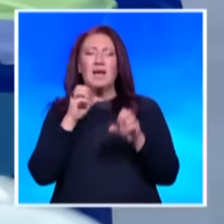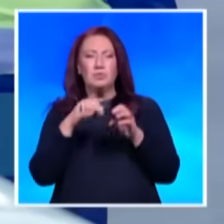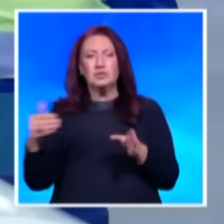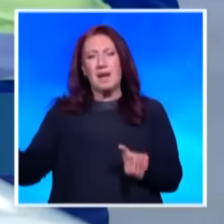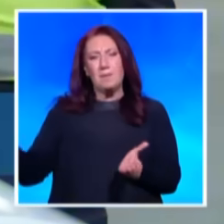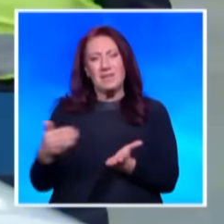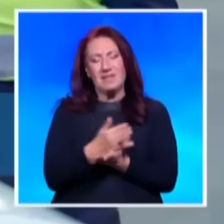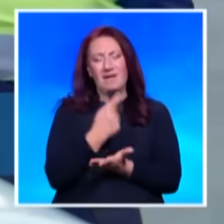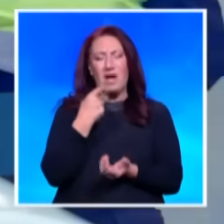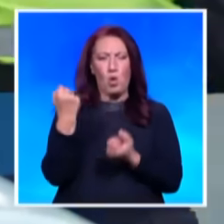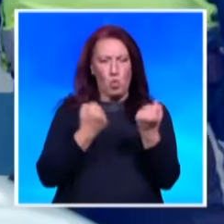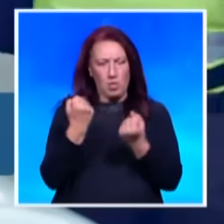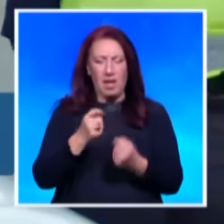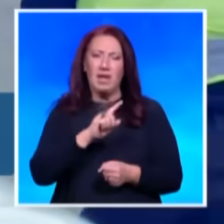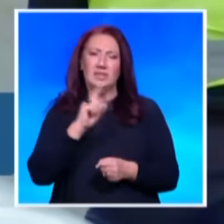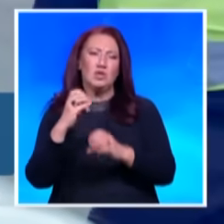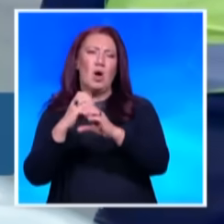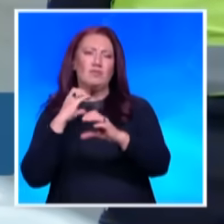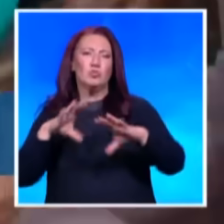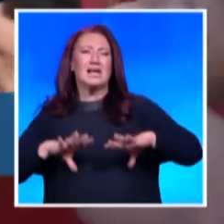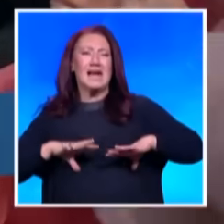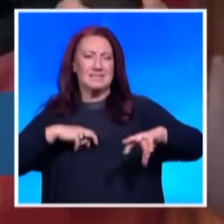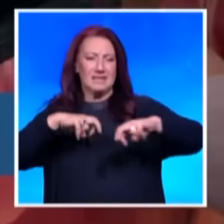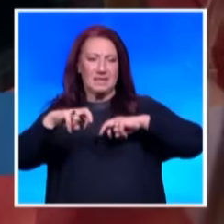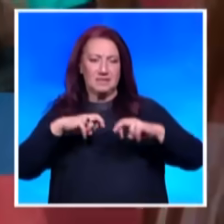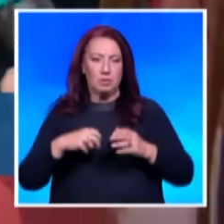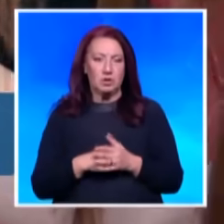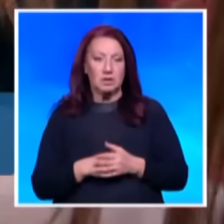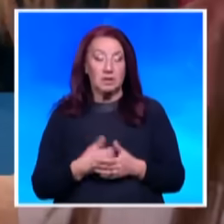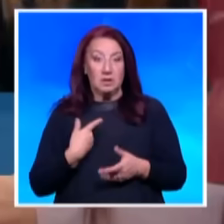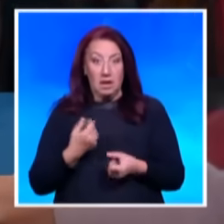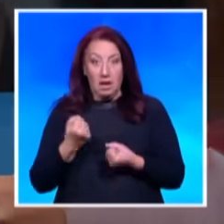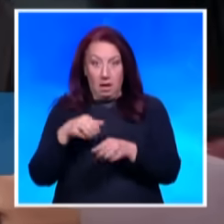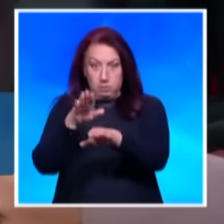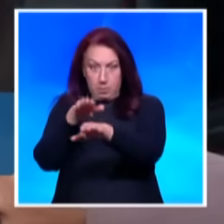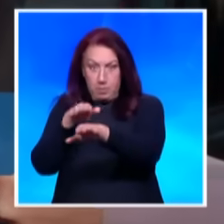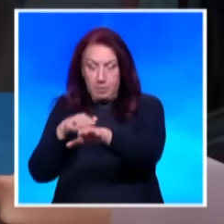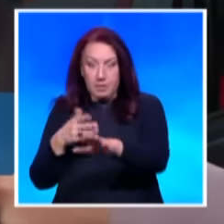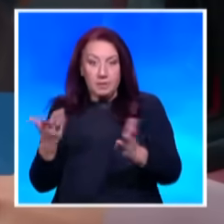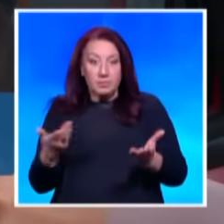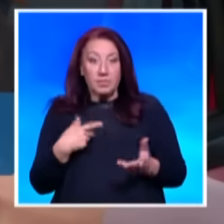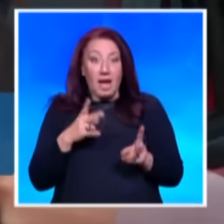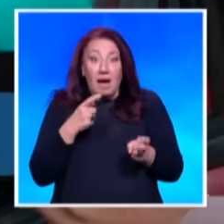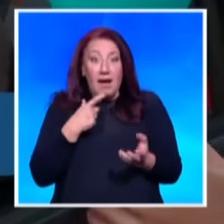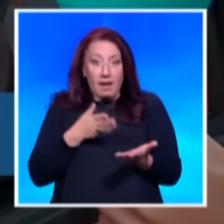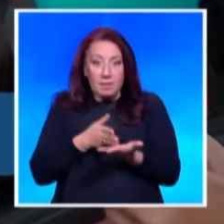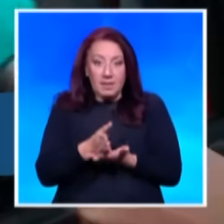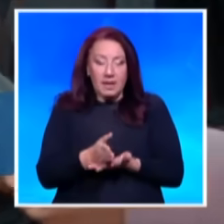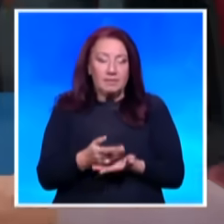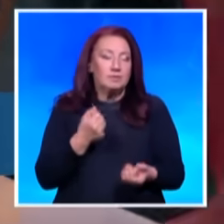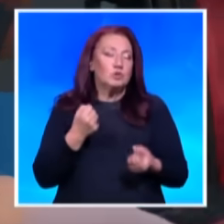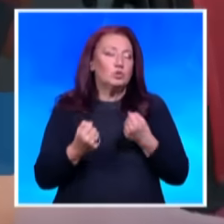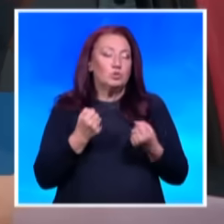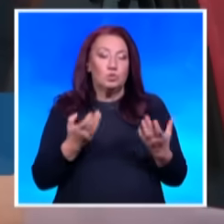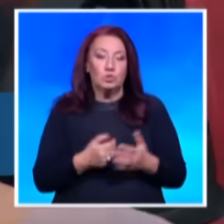транспорт. Час по-късно задръстванията вече са факт. За затруднения с трафика как се минава? Трудно. Трудно. Заобикаляте